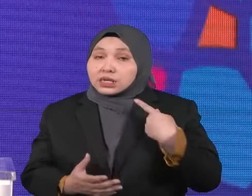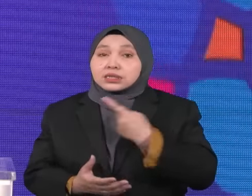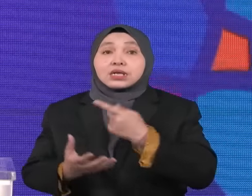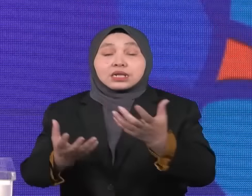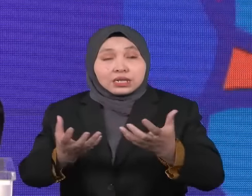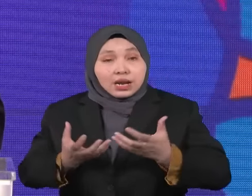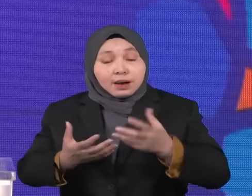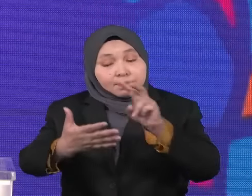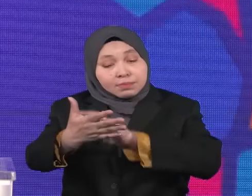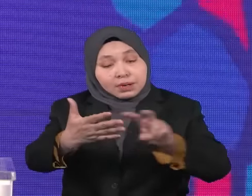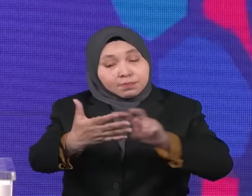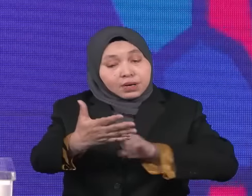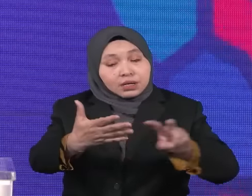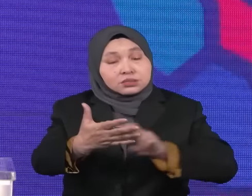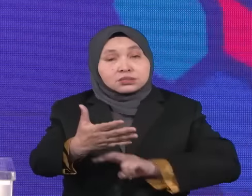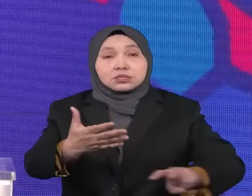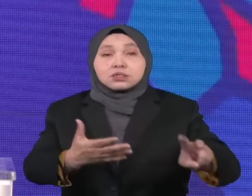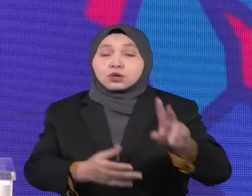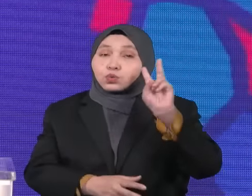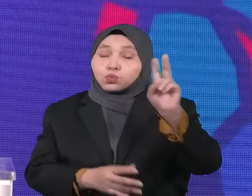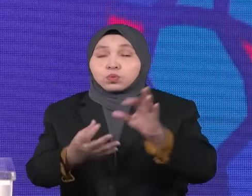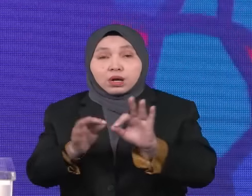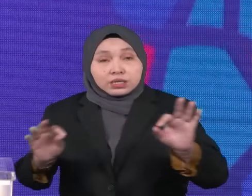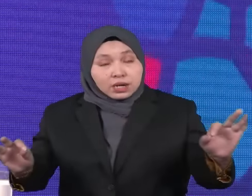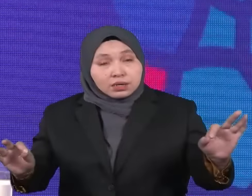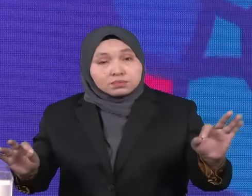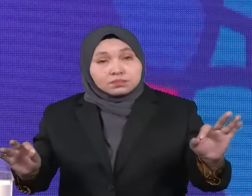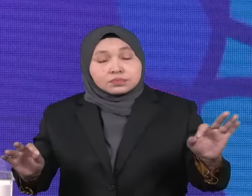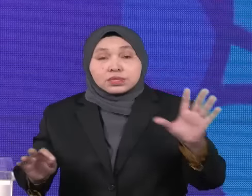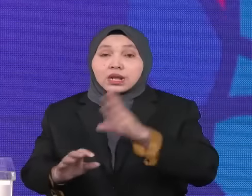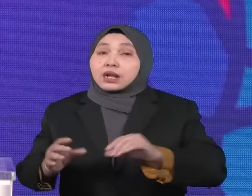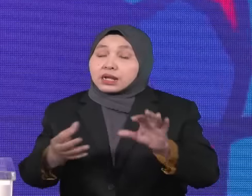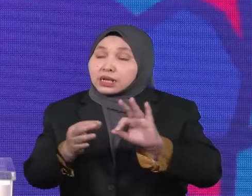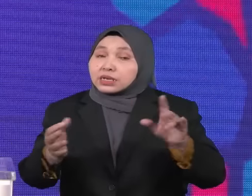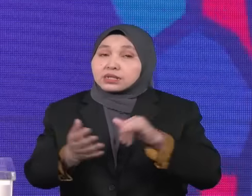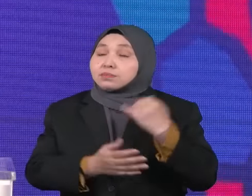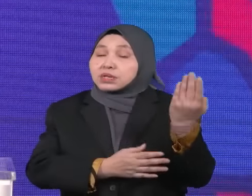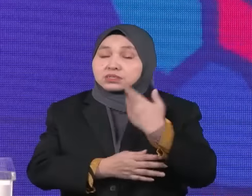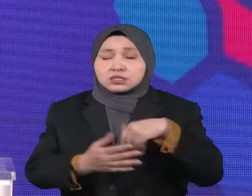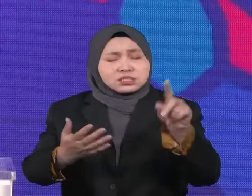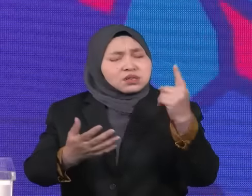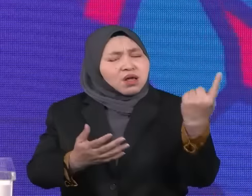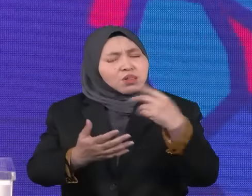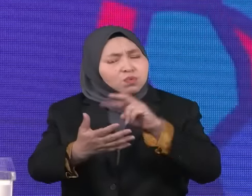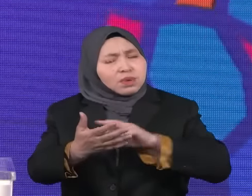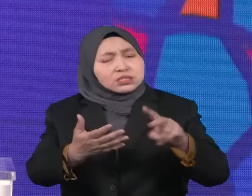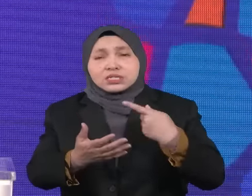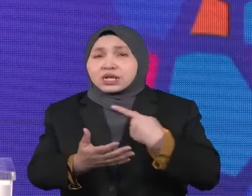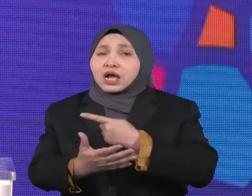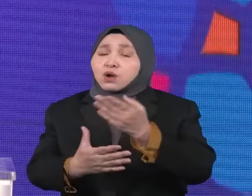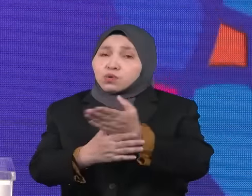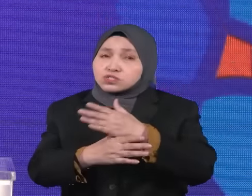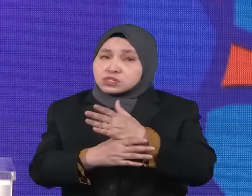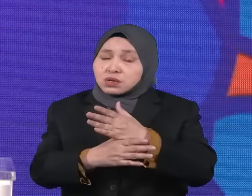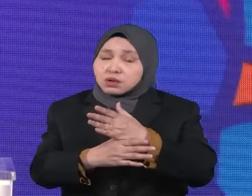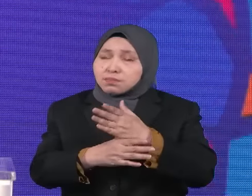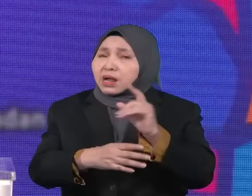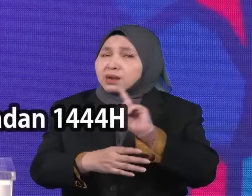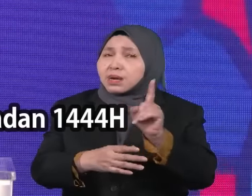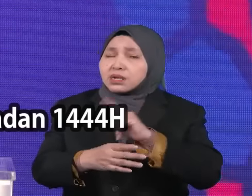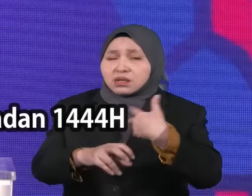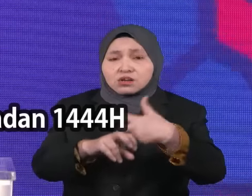nak membaca dua ayat dan ayat ini selalu baca Safas. Betul. Nanti kita nak kongsikan juga selekoh tajam.